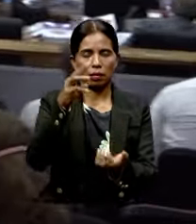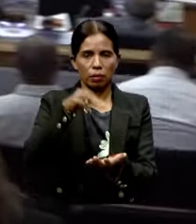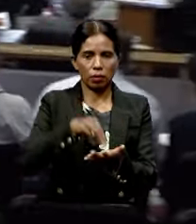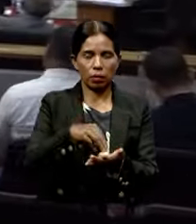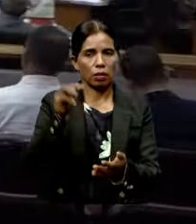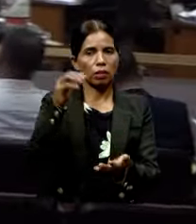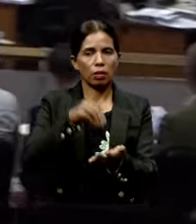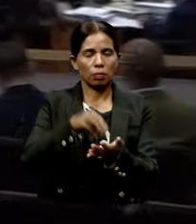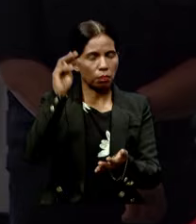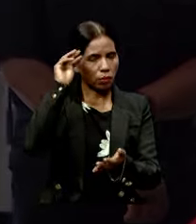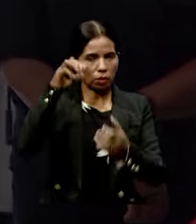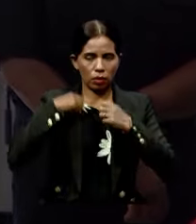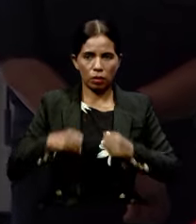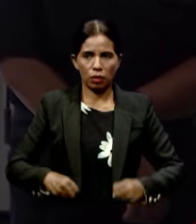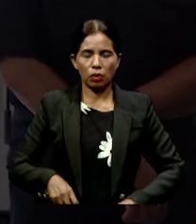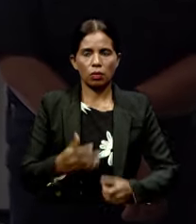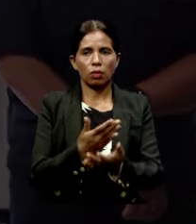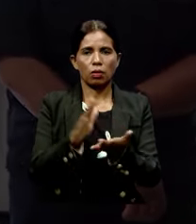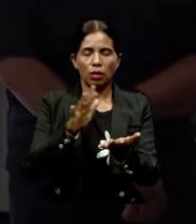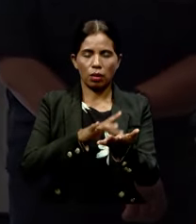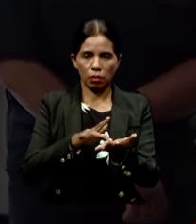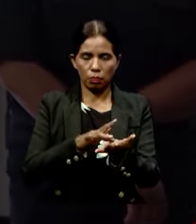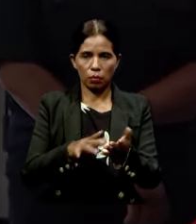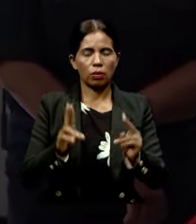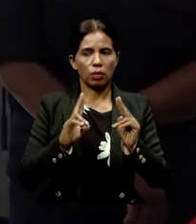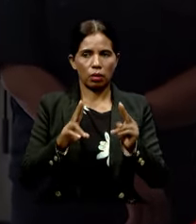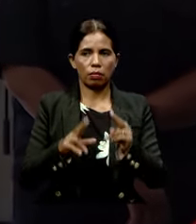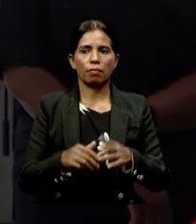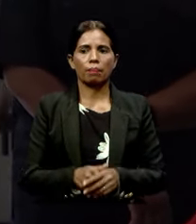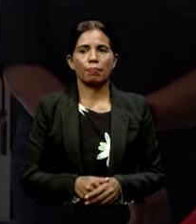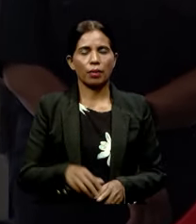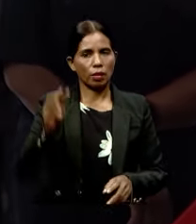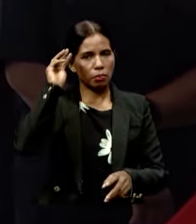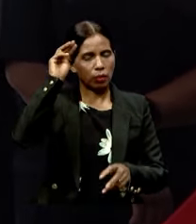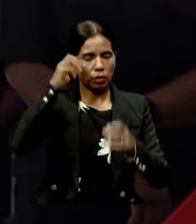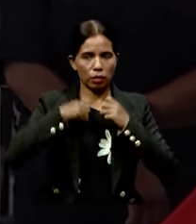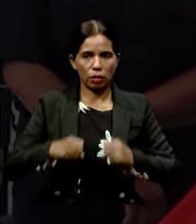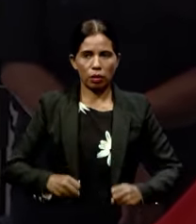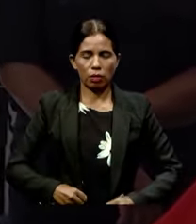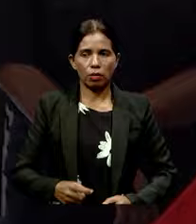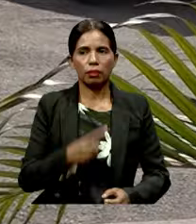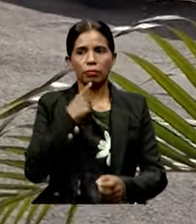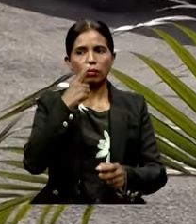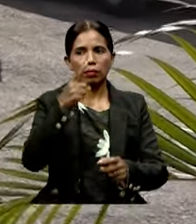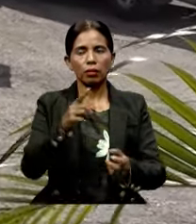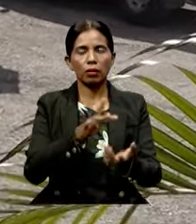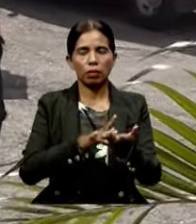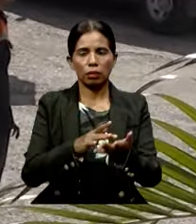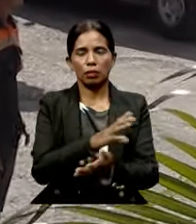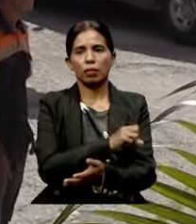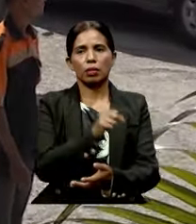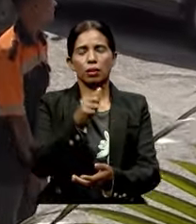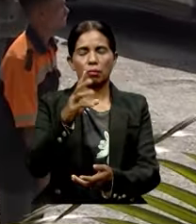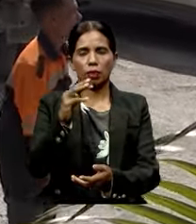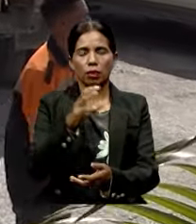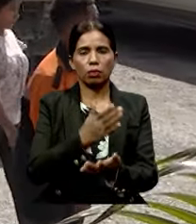para o Ministério da Saúde o de compra e moro com pedido de urgência. Nune Ministra da Saúde foi a adjudicação de reita para a Companhia Salimago a